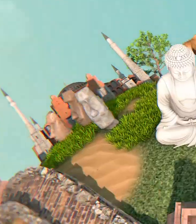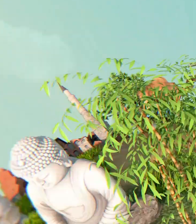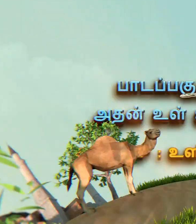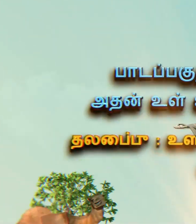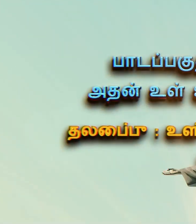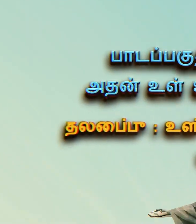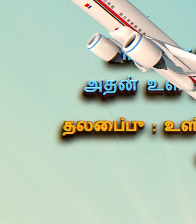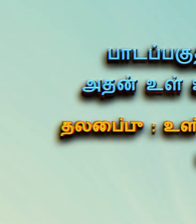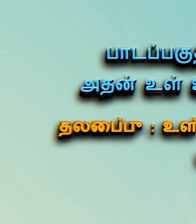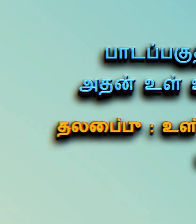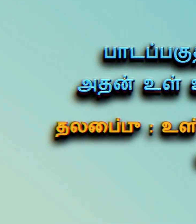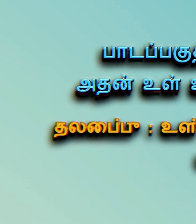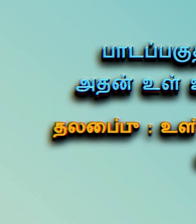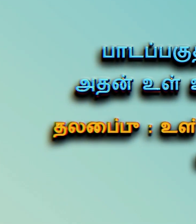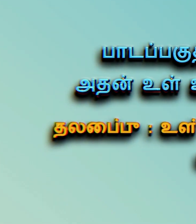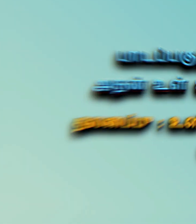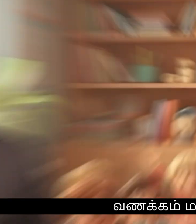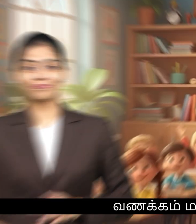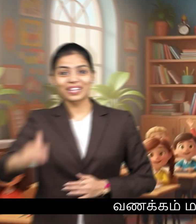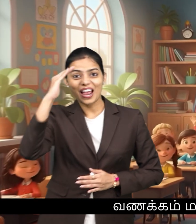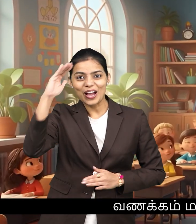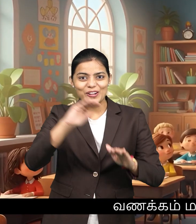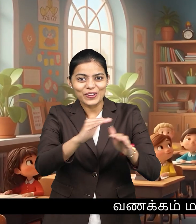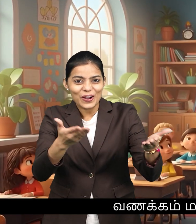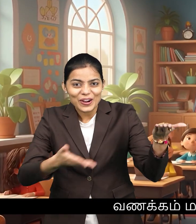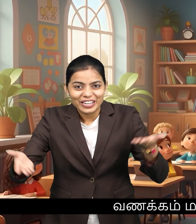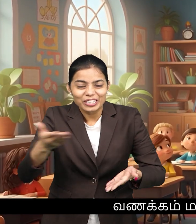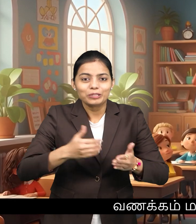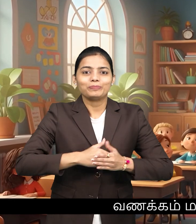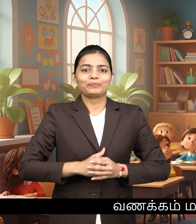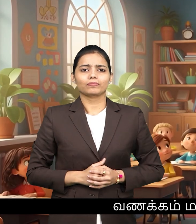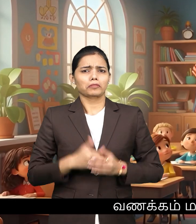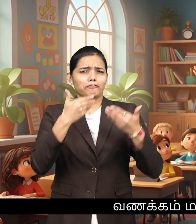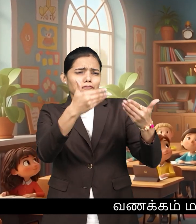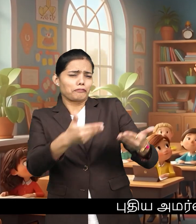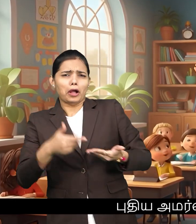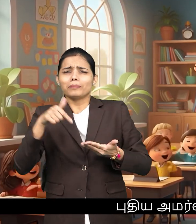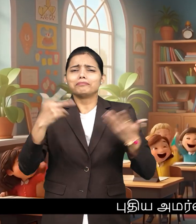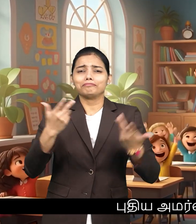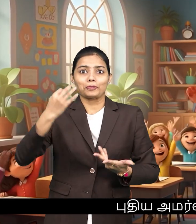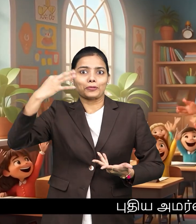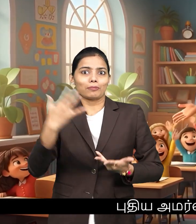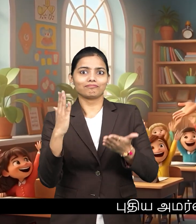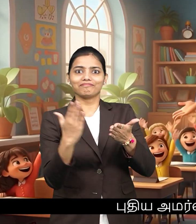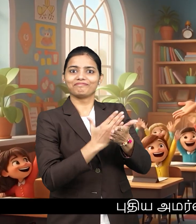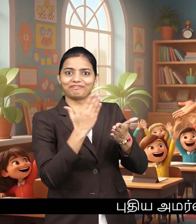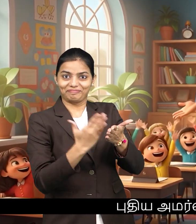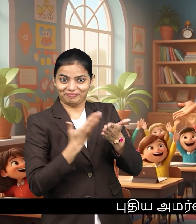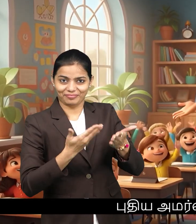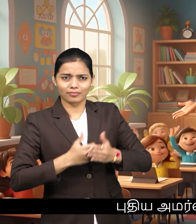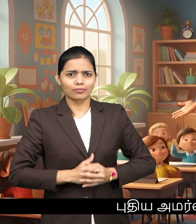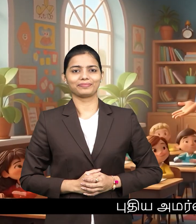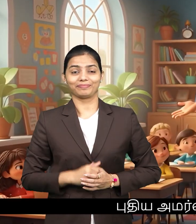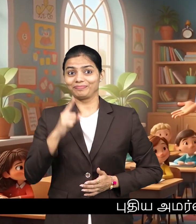உள்ளுறுப்பு அமைப்புகள் பகுதி 2. வணக்கம் மாணவ செல்வங்களே, புதிய அமர்வுக்கு வரவேற்கிறோம்.